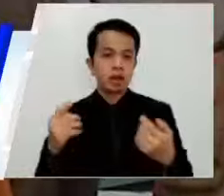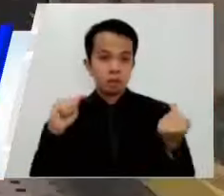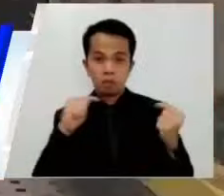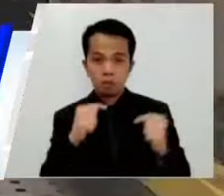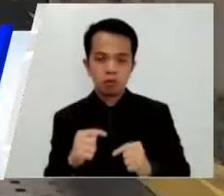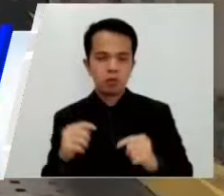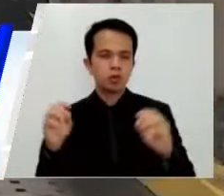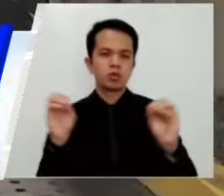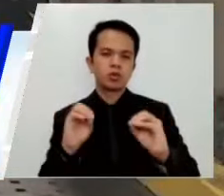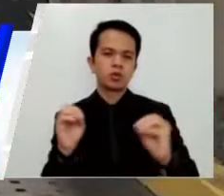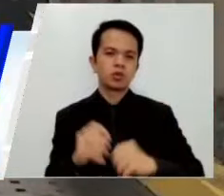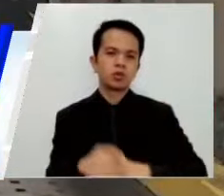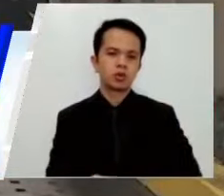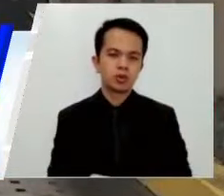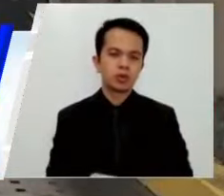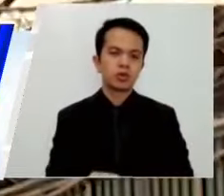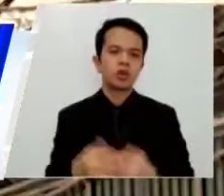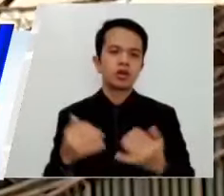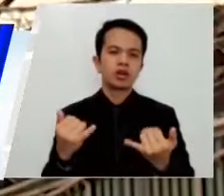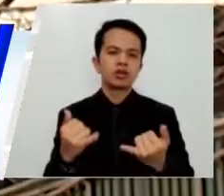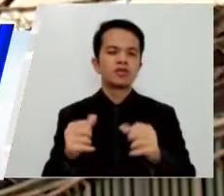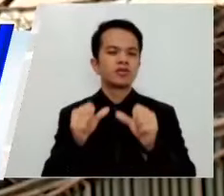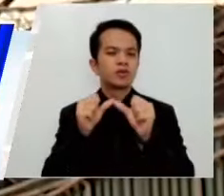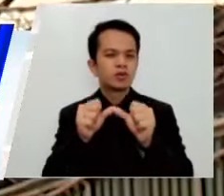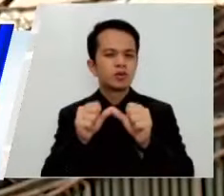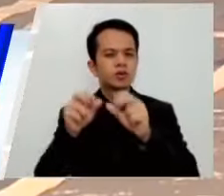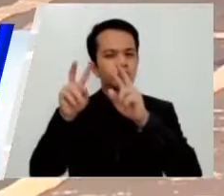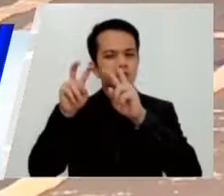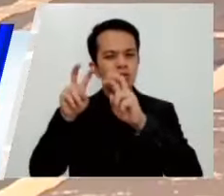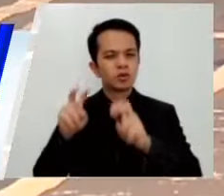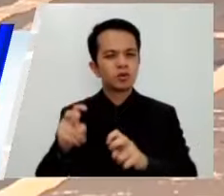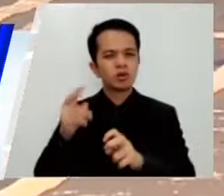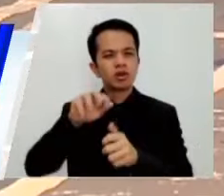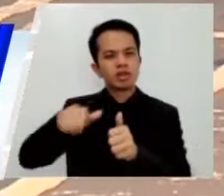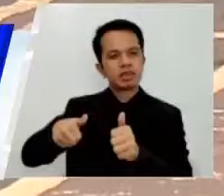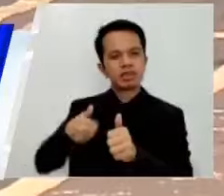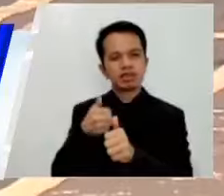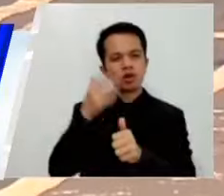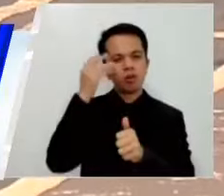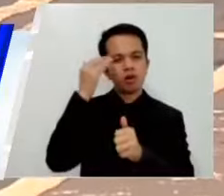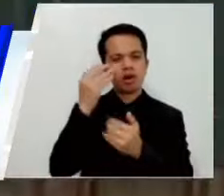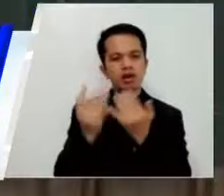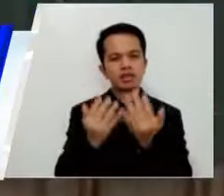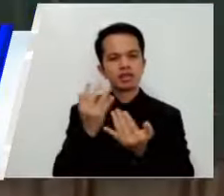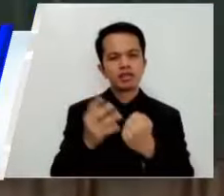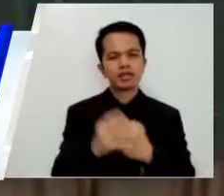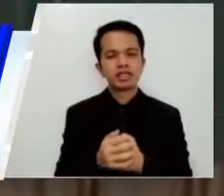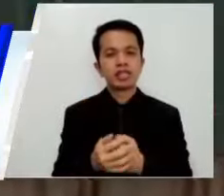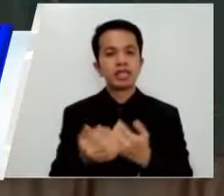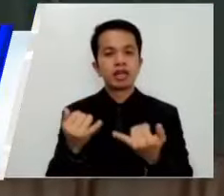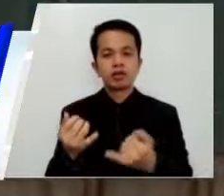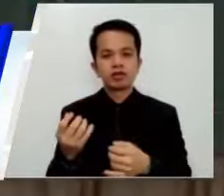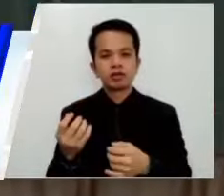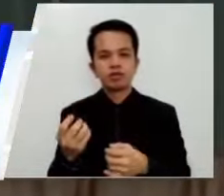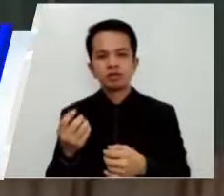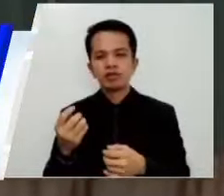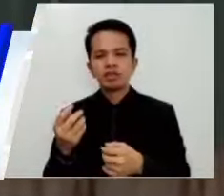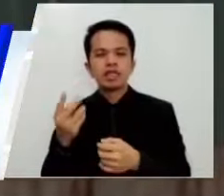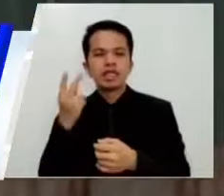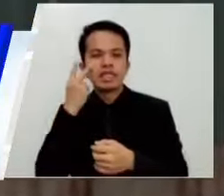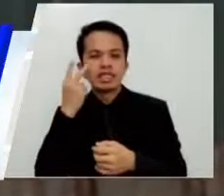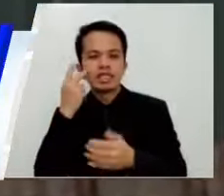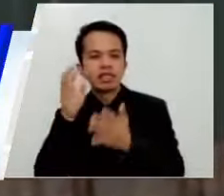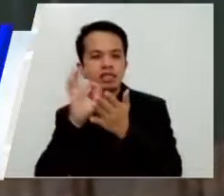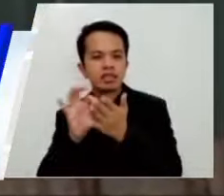insidente. Nagpapatuloy ang investigasyon sa sanhi ng sunog. Inaalam pa kung ilang residente ang naapektuhan.